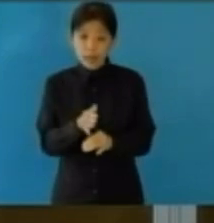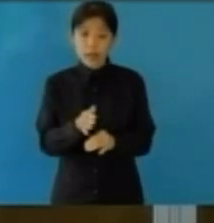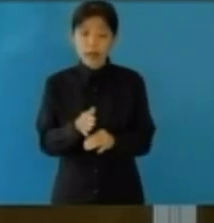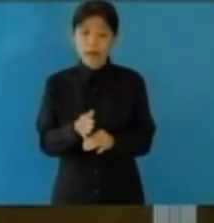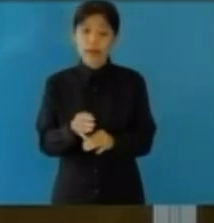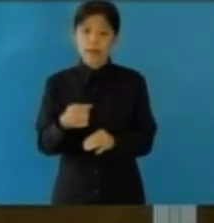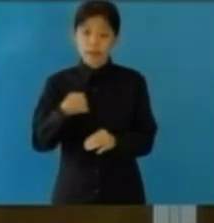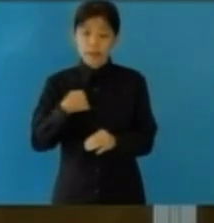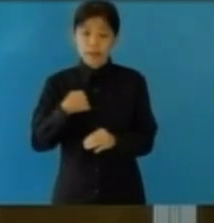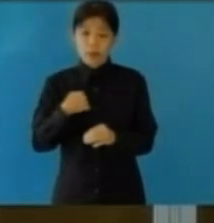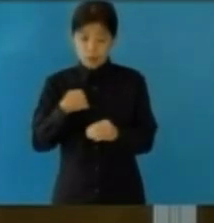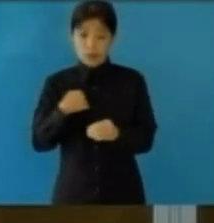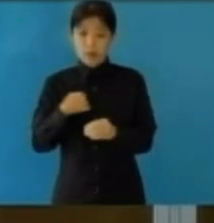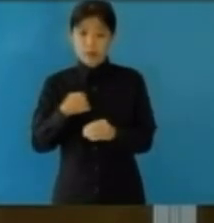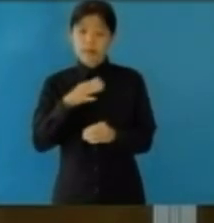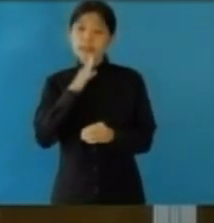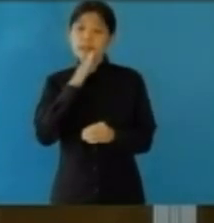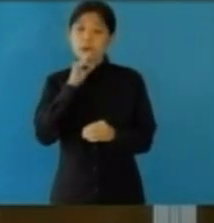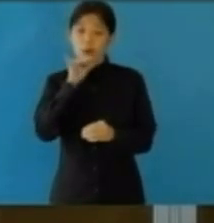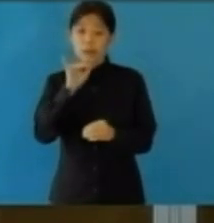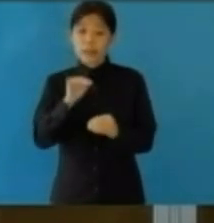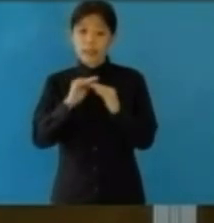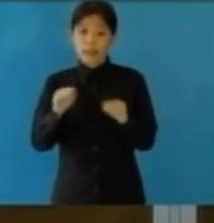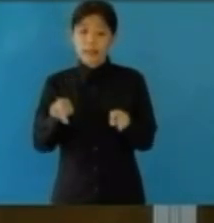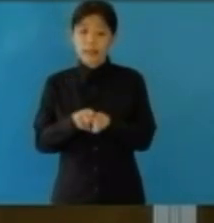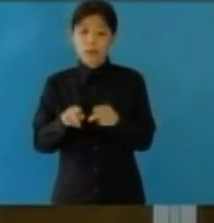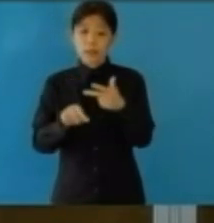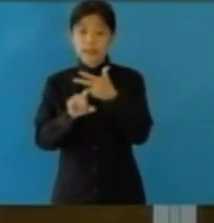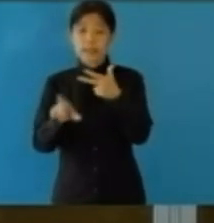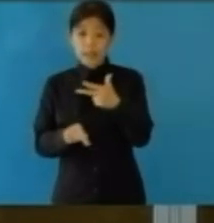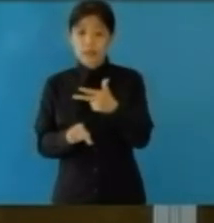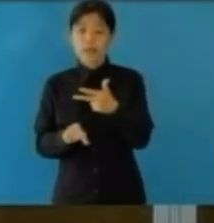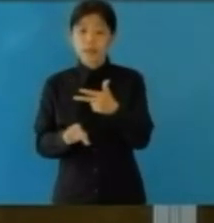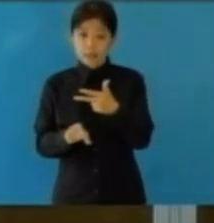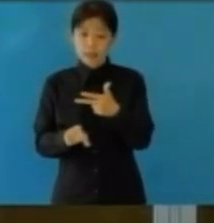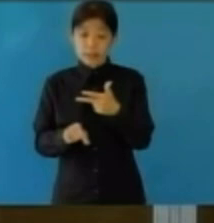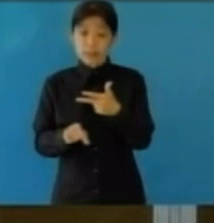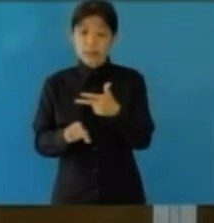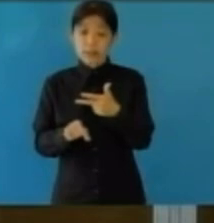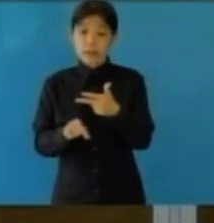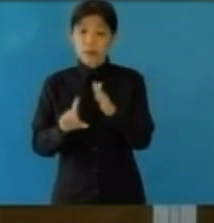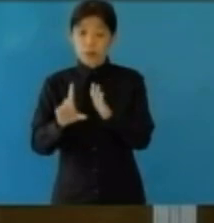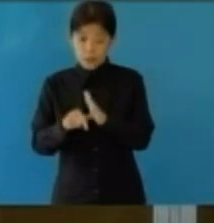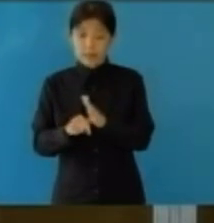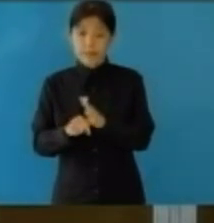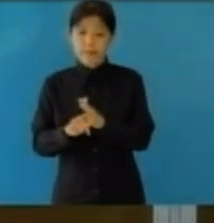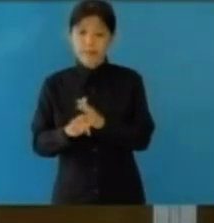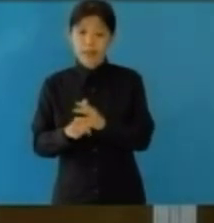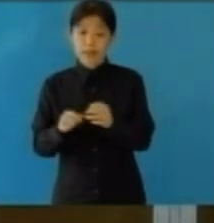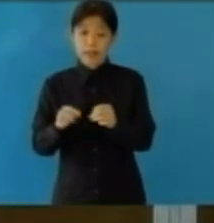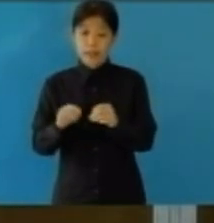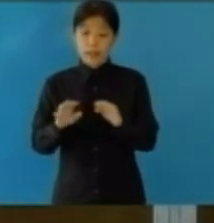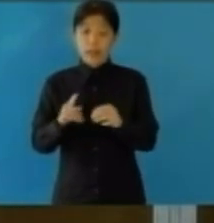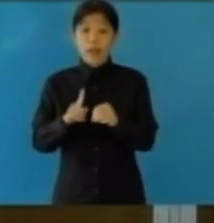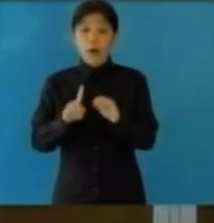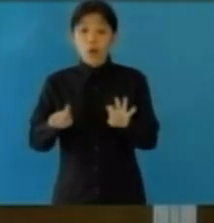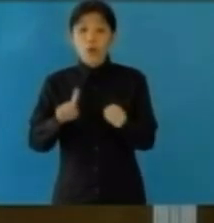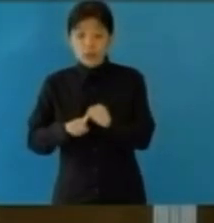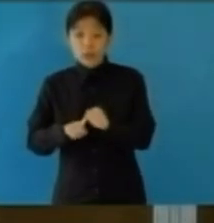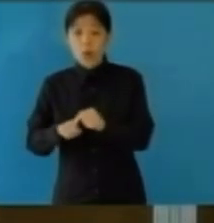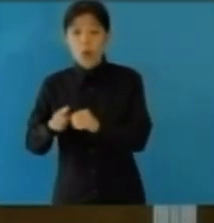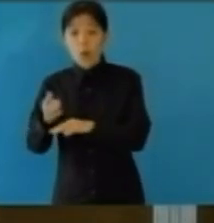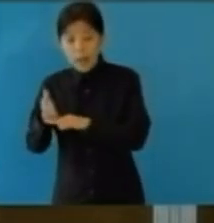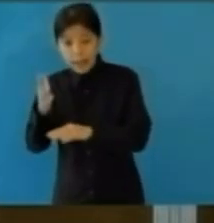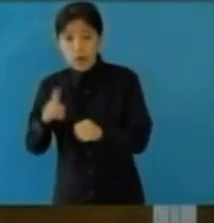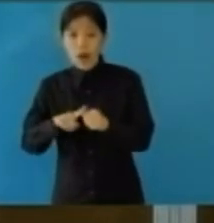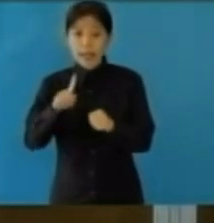7月に、各、企業さん、大学、また来年、今年の参加のお礼と来年の、参加のお願いでもありましたが、非常に